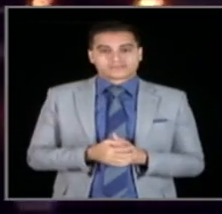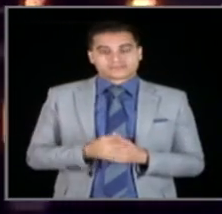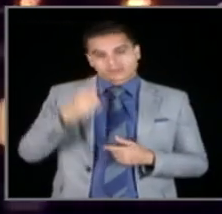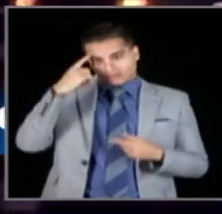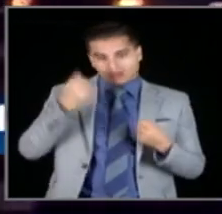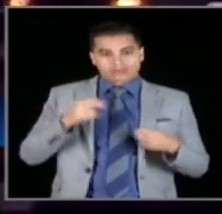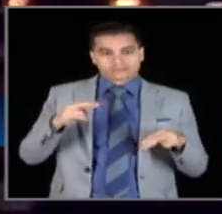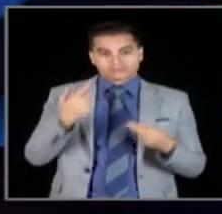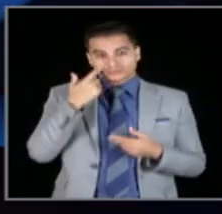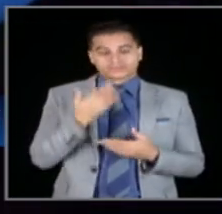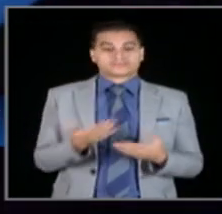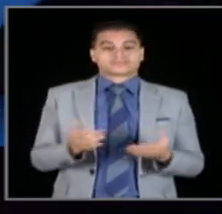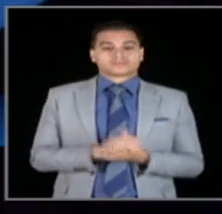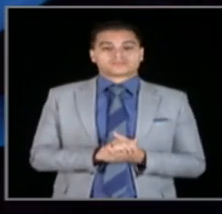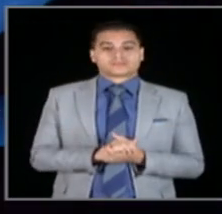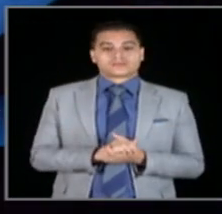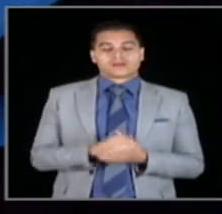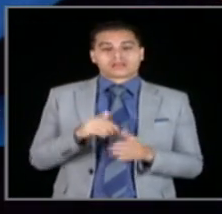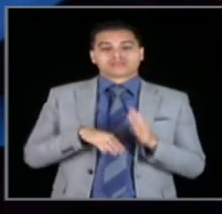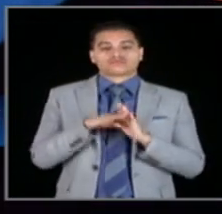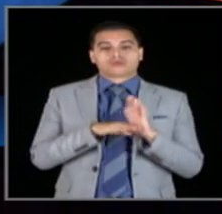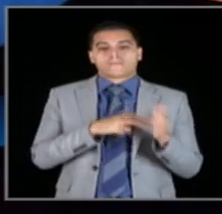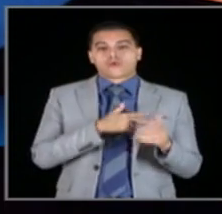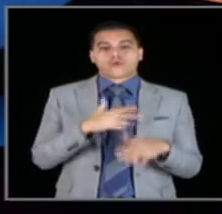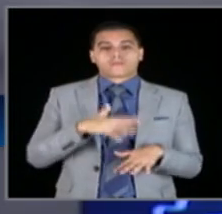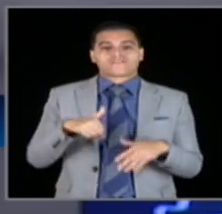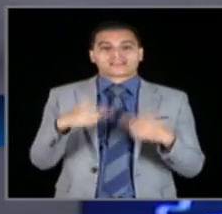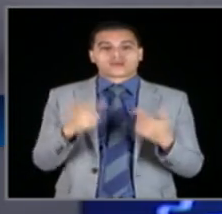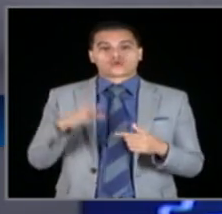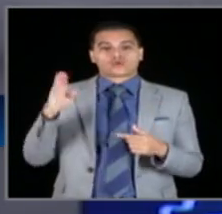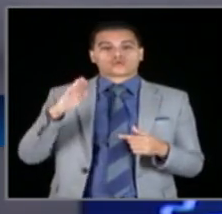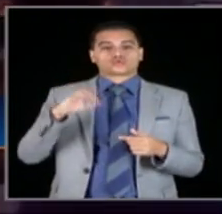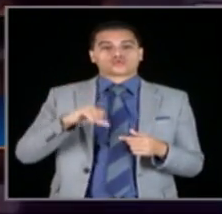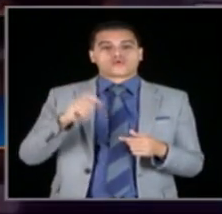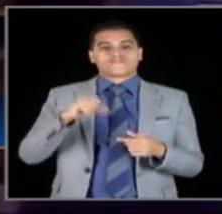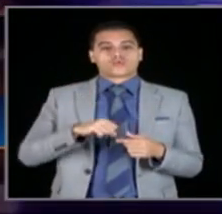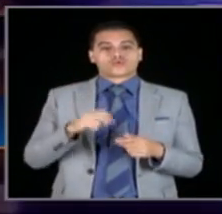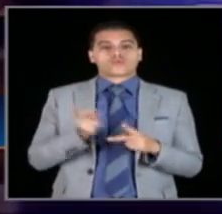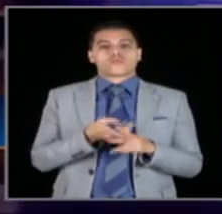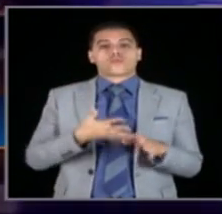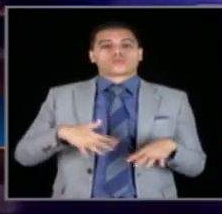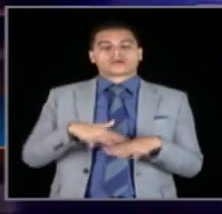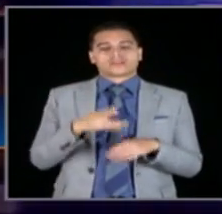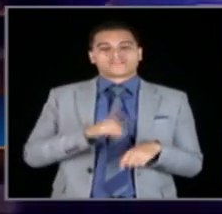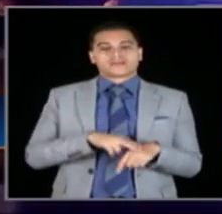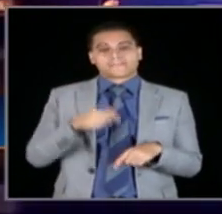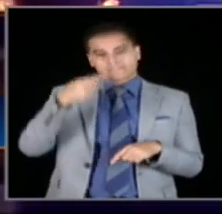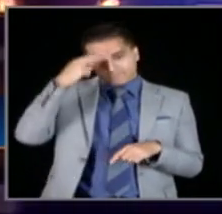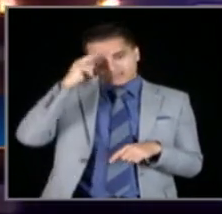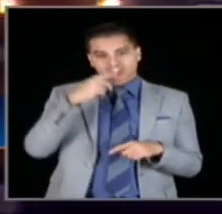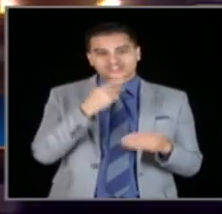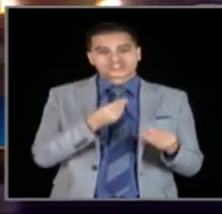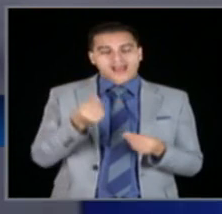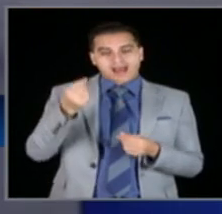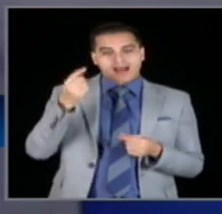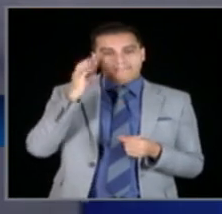تحت الضغط كاونتر. ما هو نظام الحكم في دولة كوسوفو؟ جمهوري. صح. من هو الشاعر العباسي مؤلف